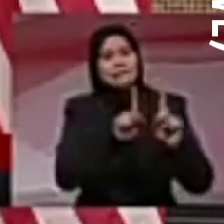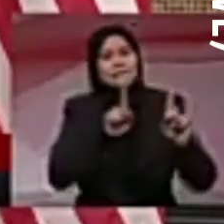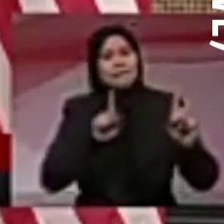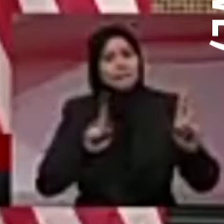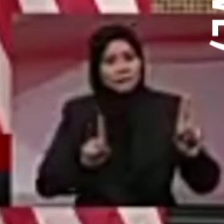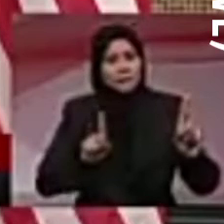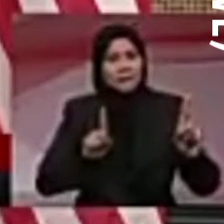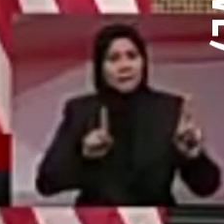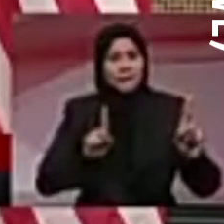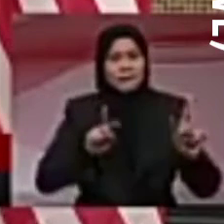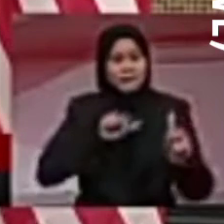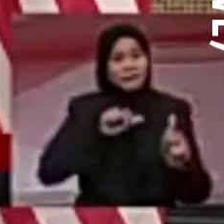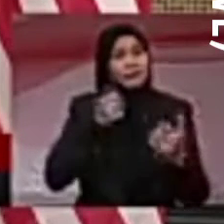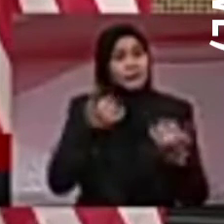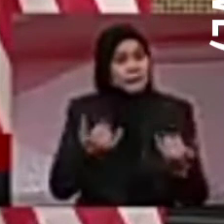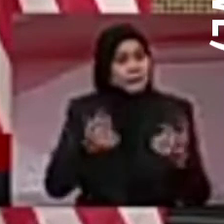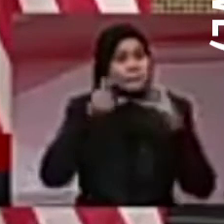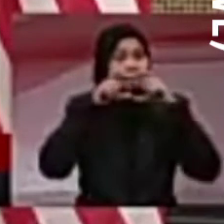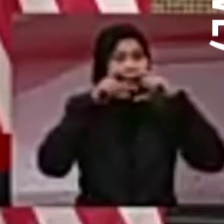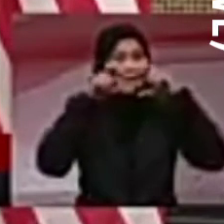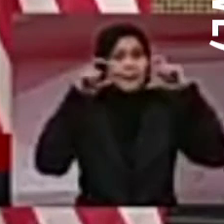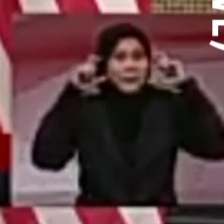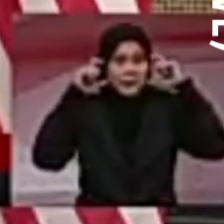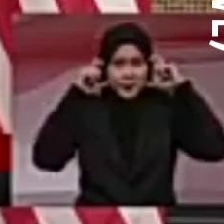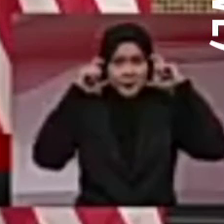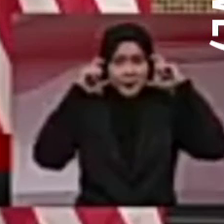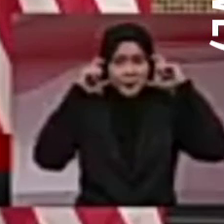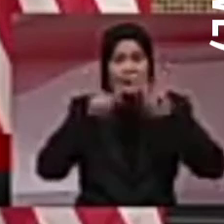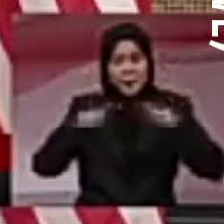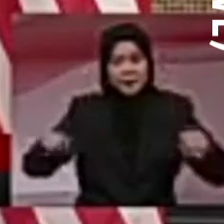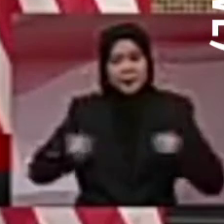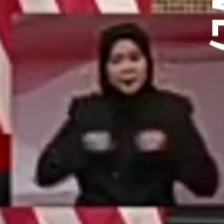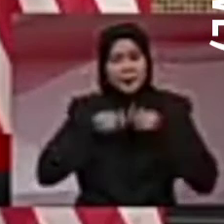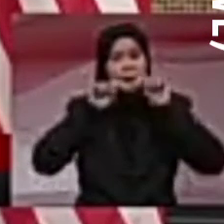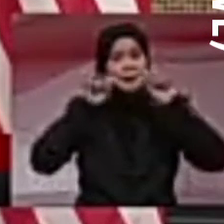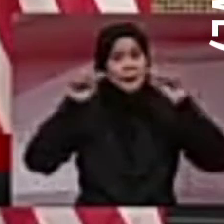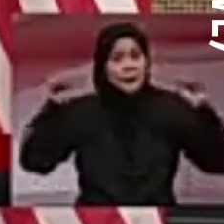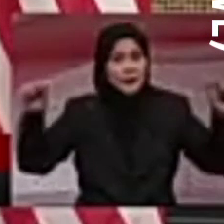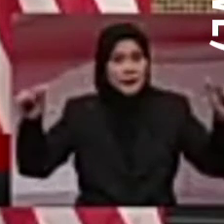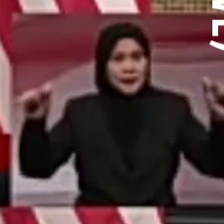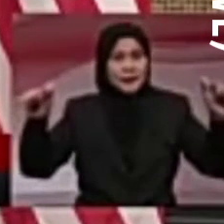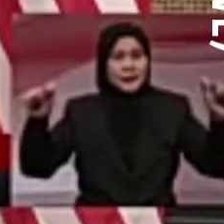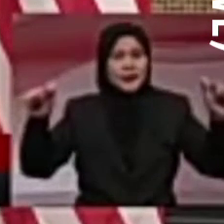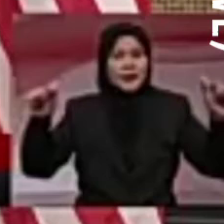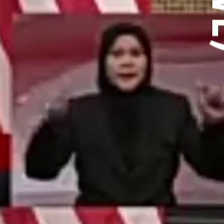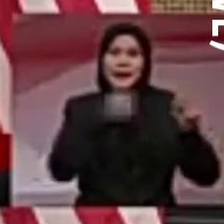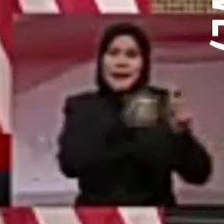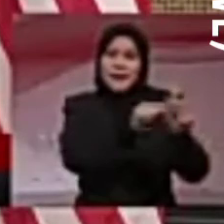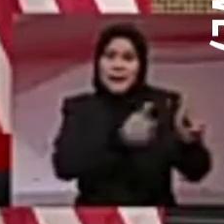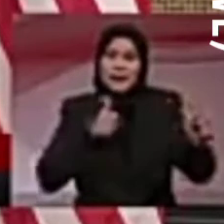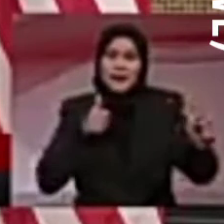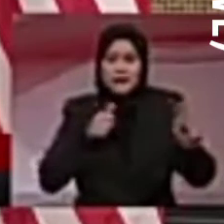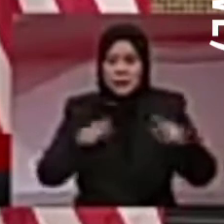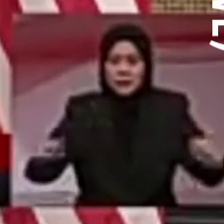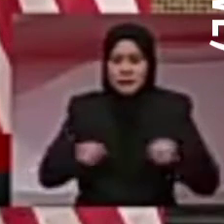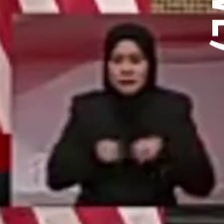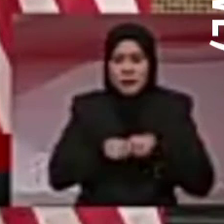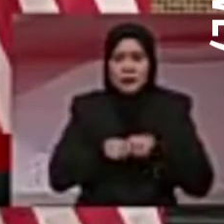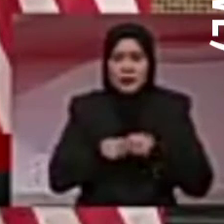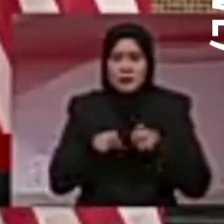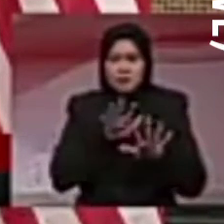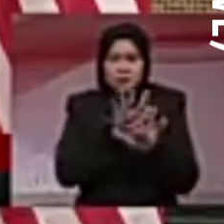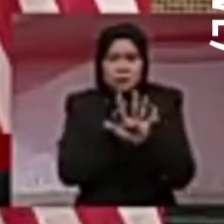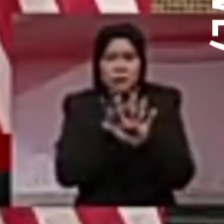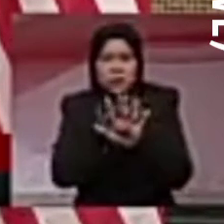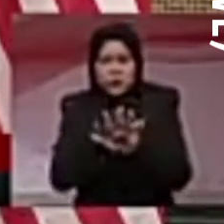sosial pakai penutup muka di tempat awam elakan tempat yang sempit dan sesak